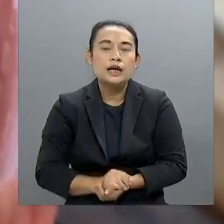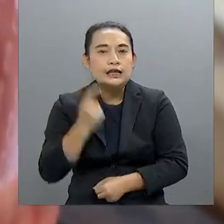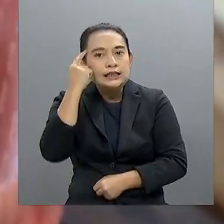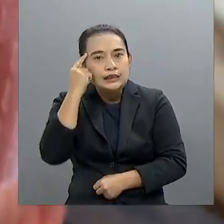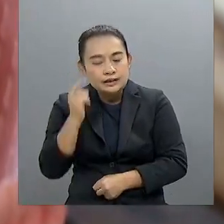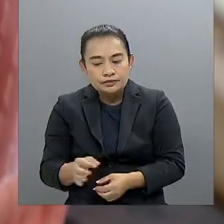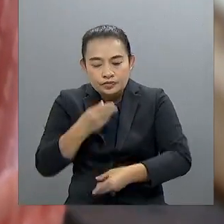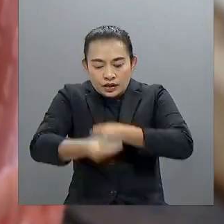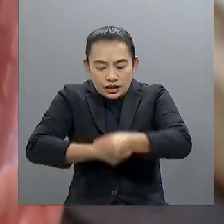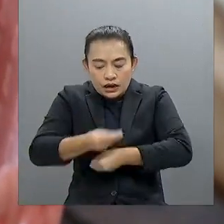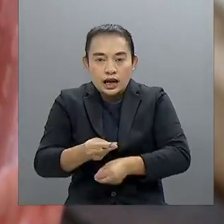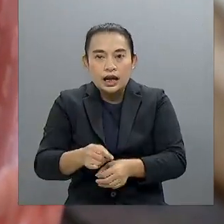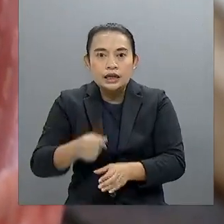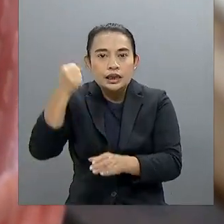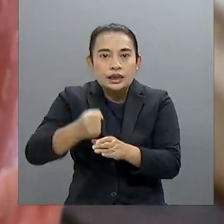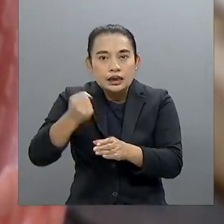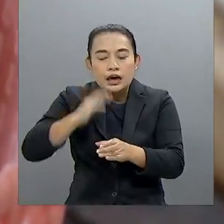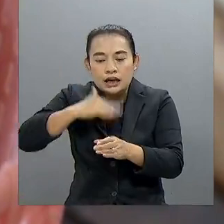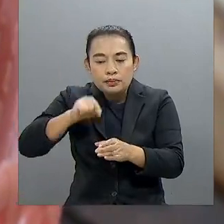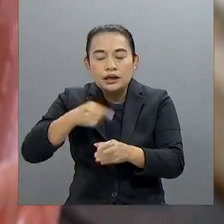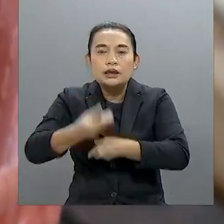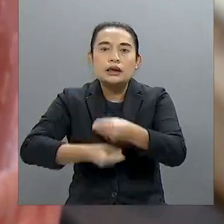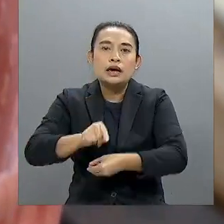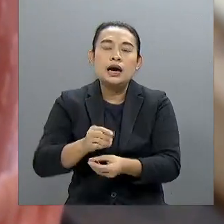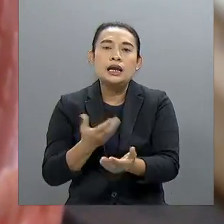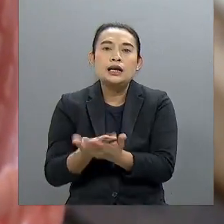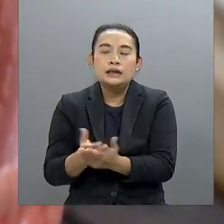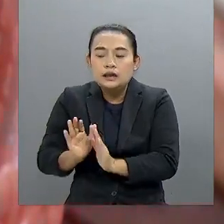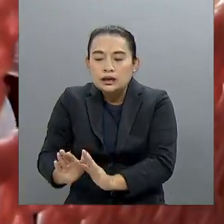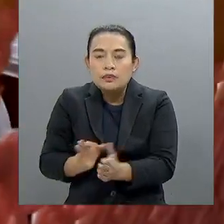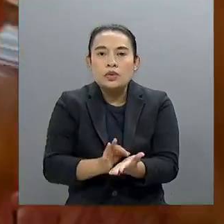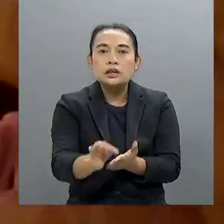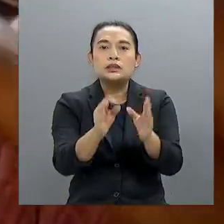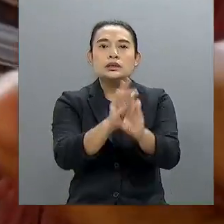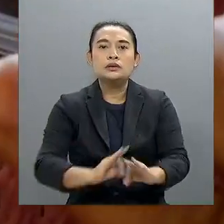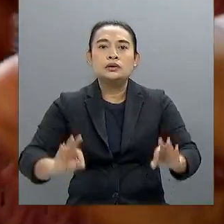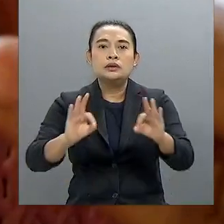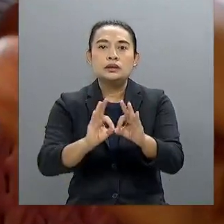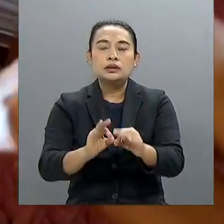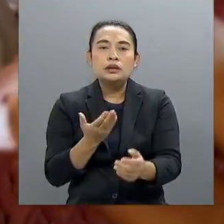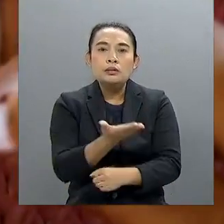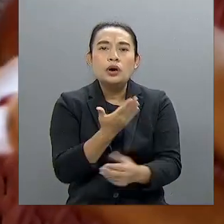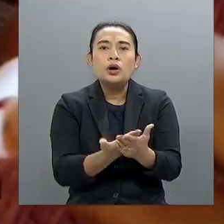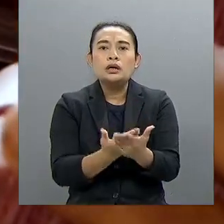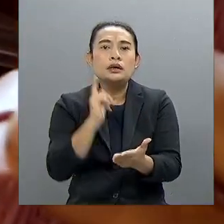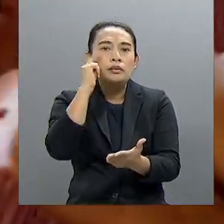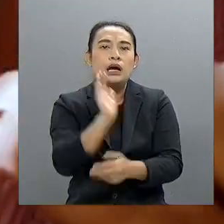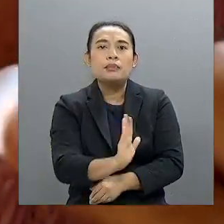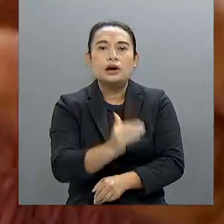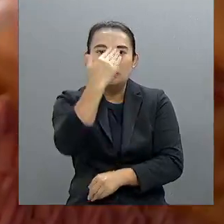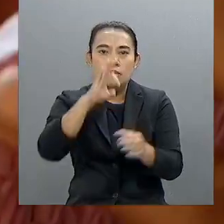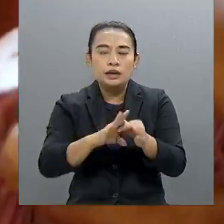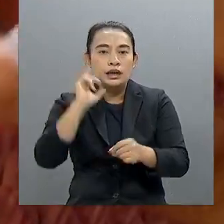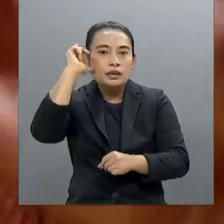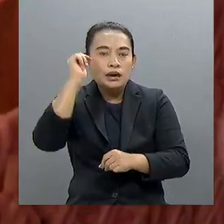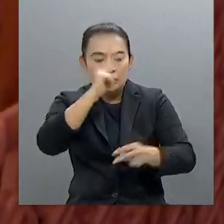ะแล้วก็เก็เงินไ้ใช้ใจซื้อของทจำเป็นเพราไมอยากจะรบกวนเงินจากคุแม่เองจากแม่ตมพาระในการดูแลน้อีก 2 คน